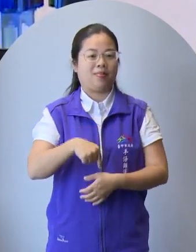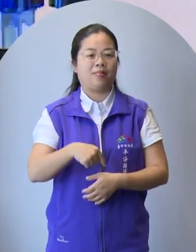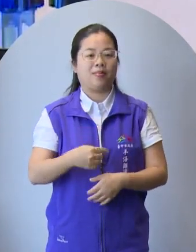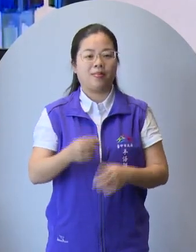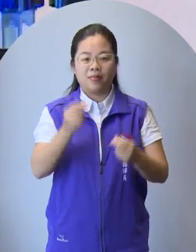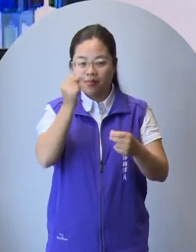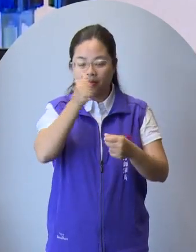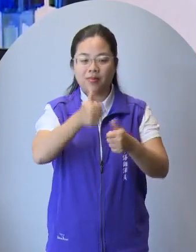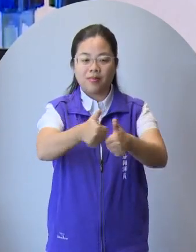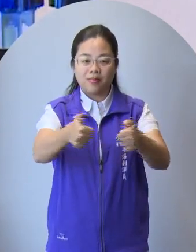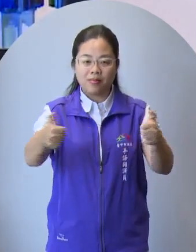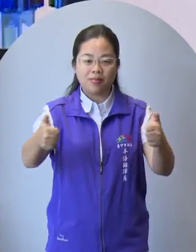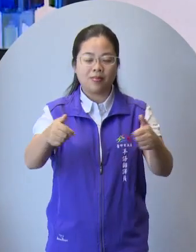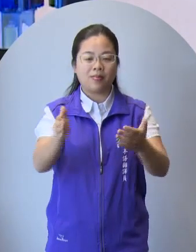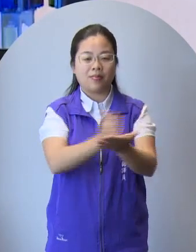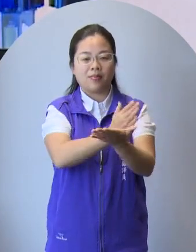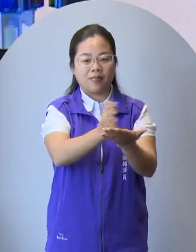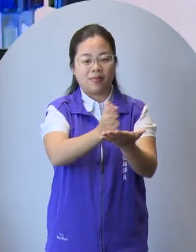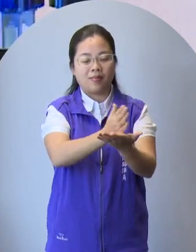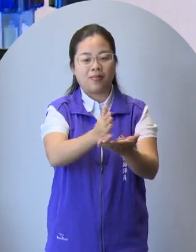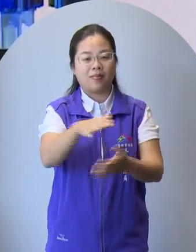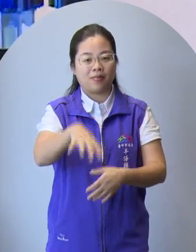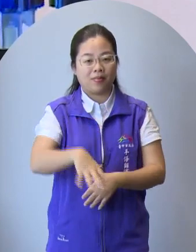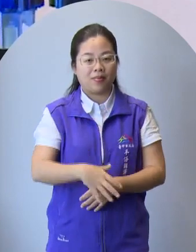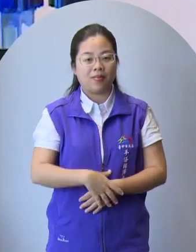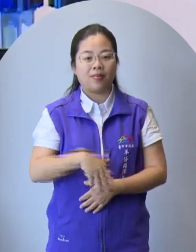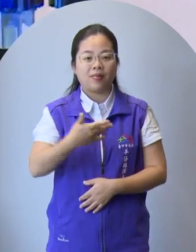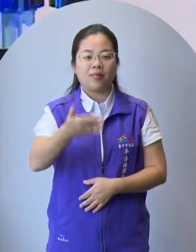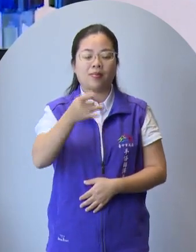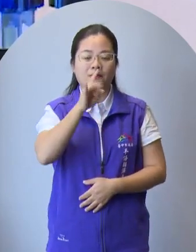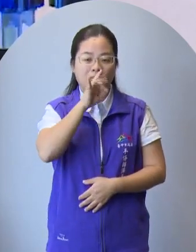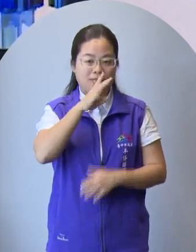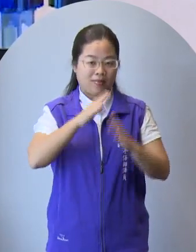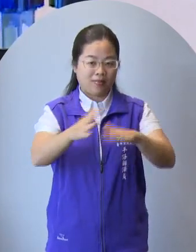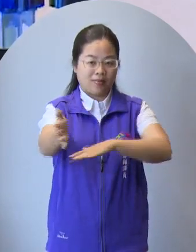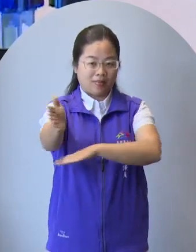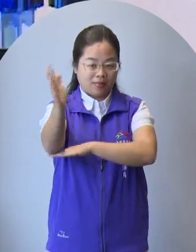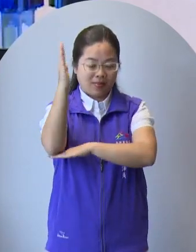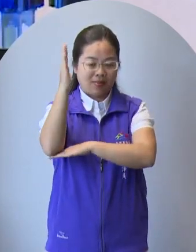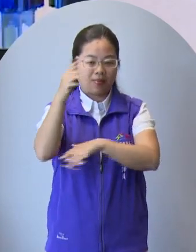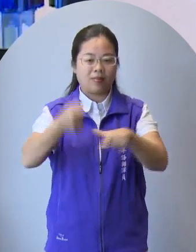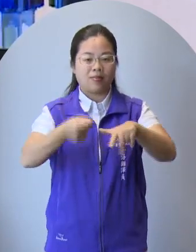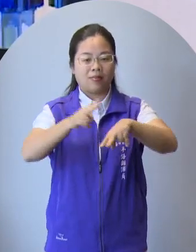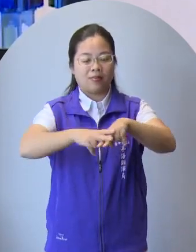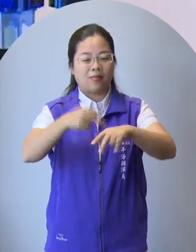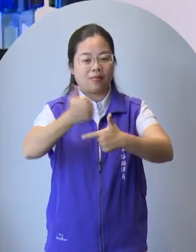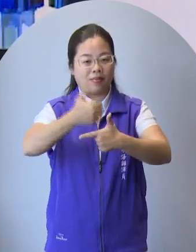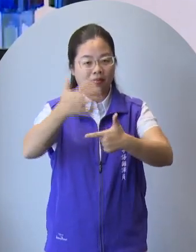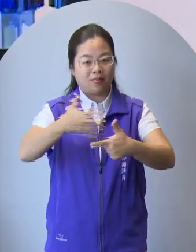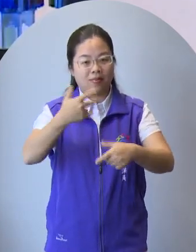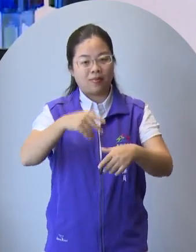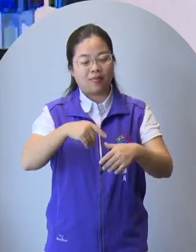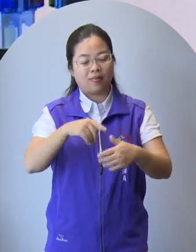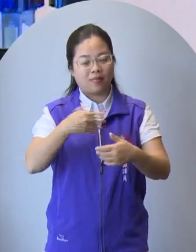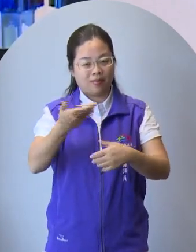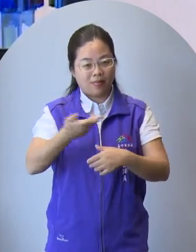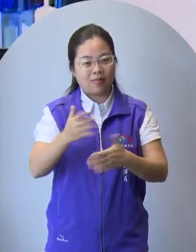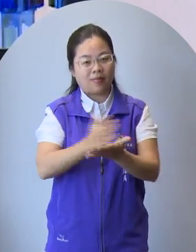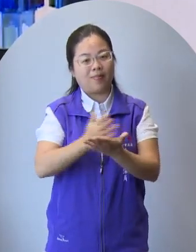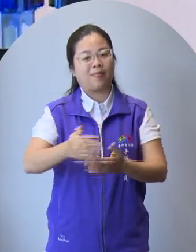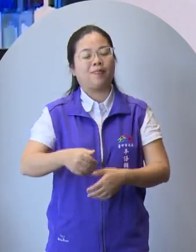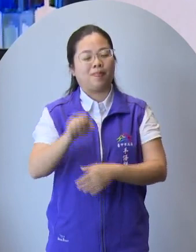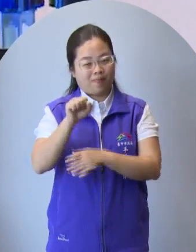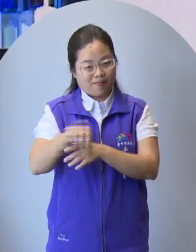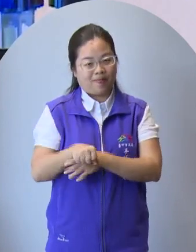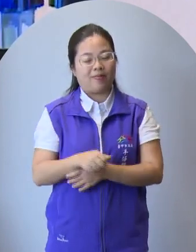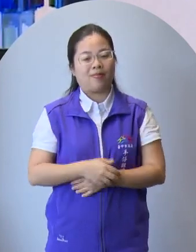们要特别谢谢评审单位哈，给台中市政府的公共建设给我们的好成绩，给我们的肯